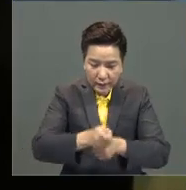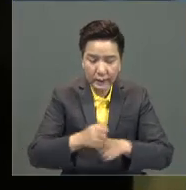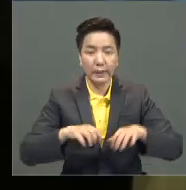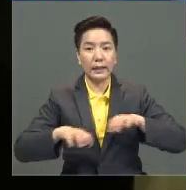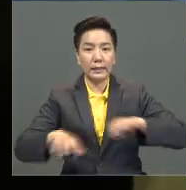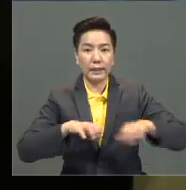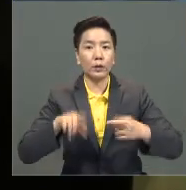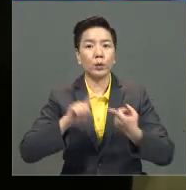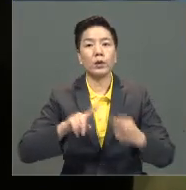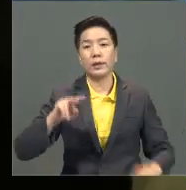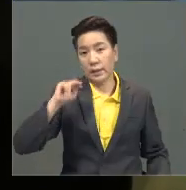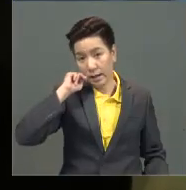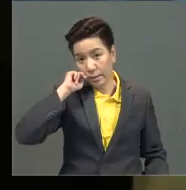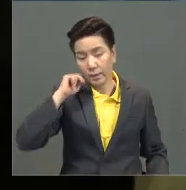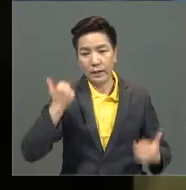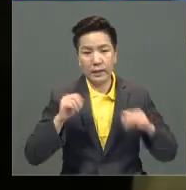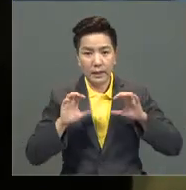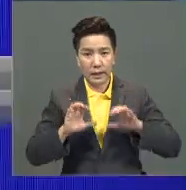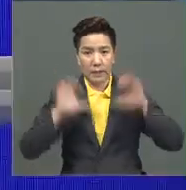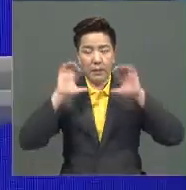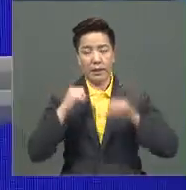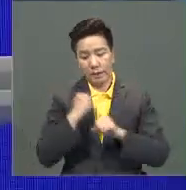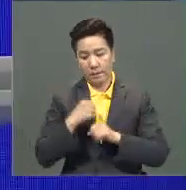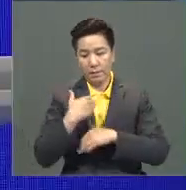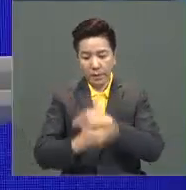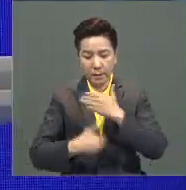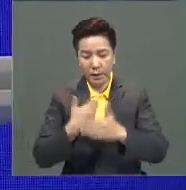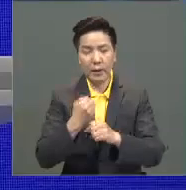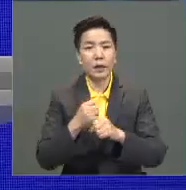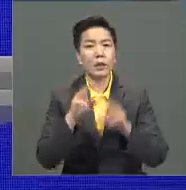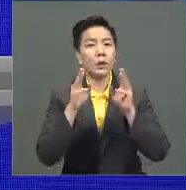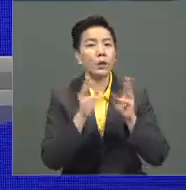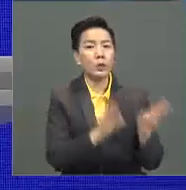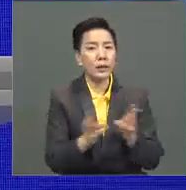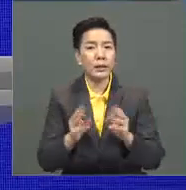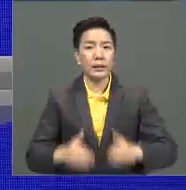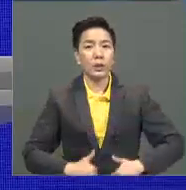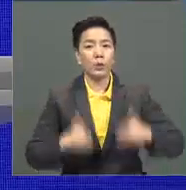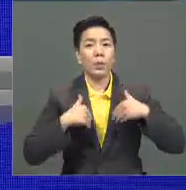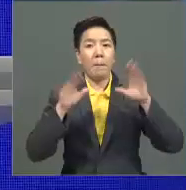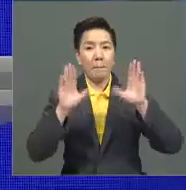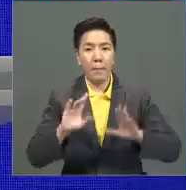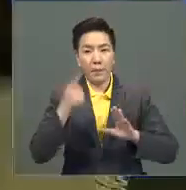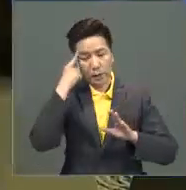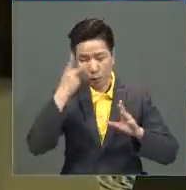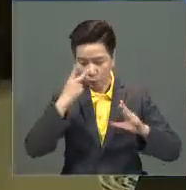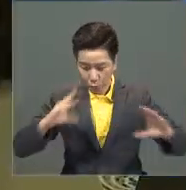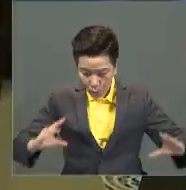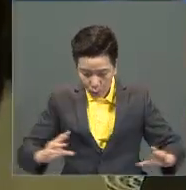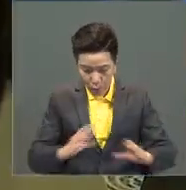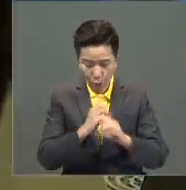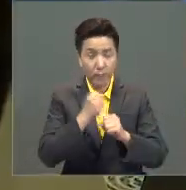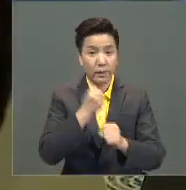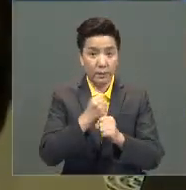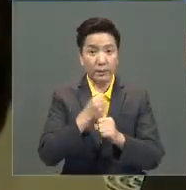ริหารจัดการน้ำขณะเดียวกันรัฐบาลก็จะขับเคลื่อนการทำงานแบบ New Normal เป็นการบริหารงานแบบองค์รวม